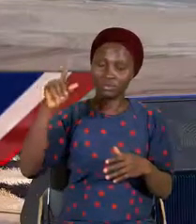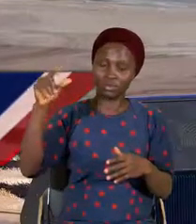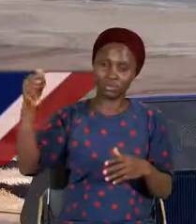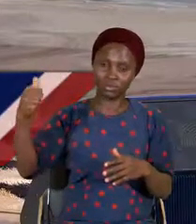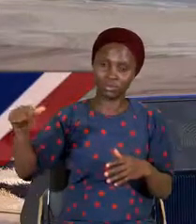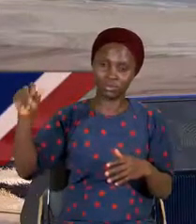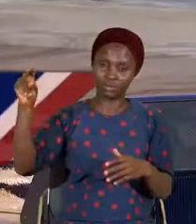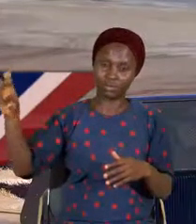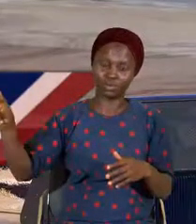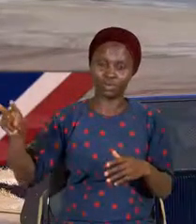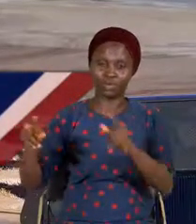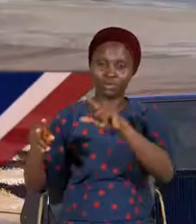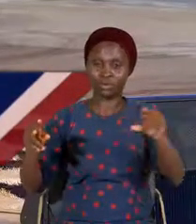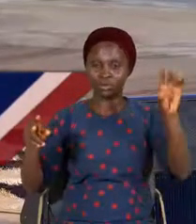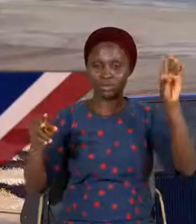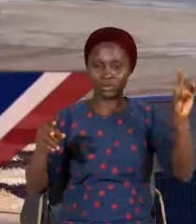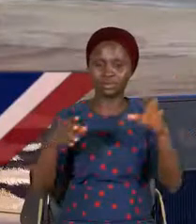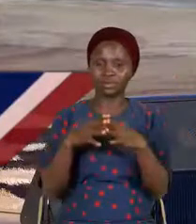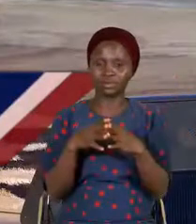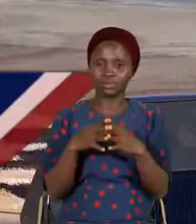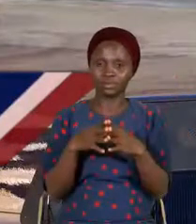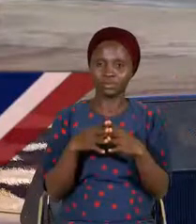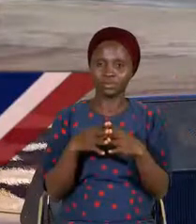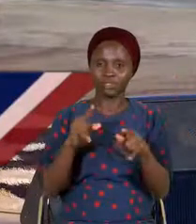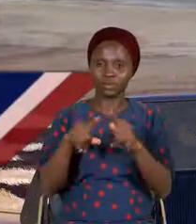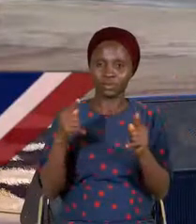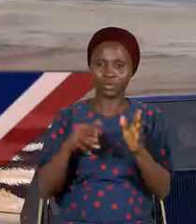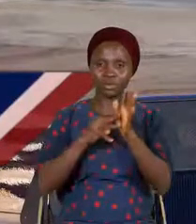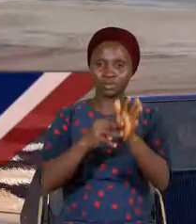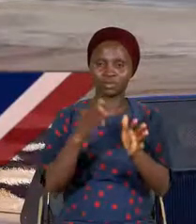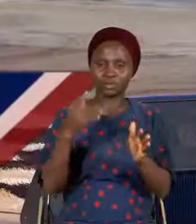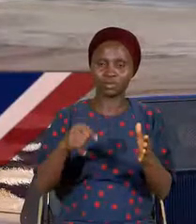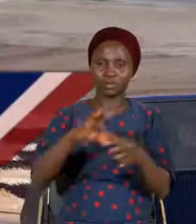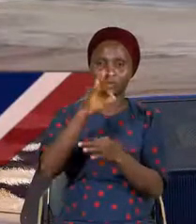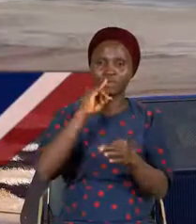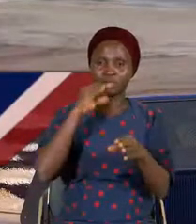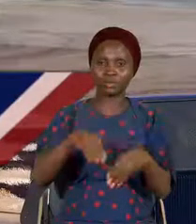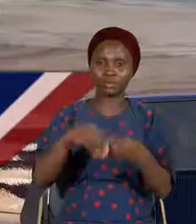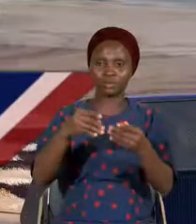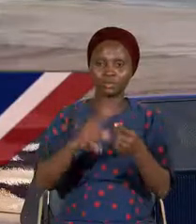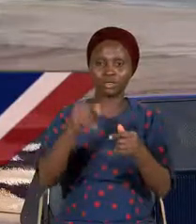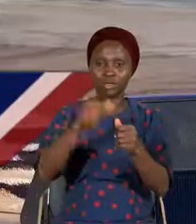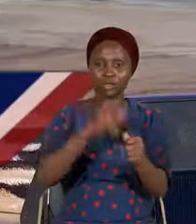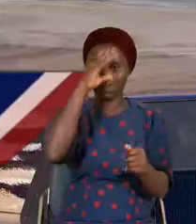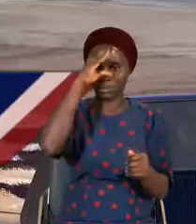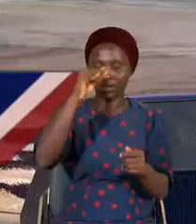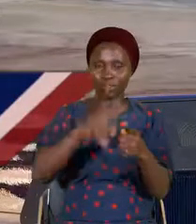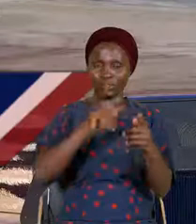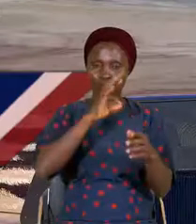Or, à chacun, la manifestation de l'Esprit est donnée pour l'utilité commune.